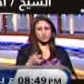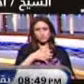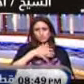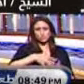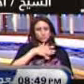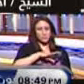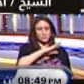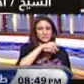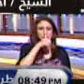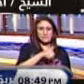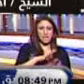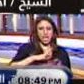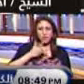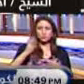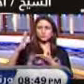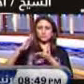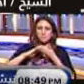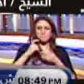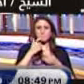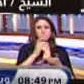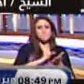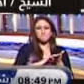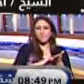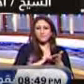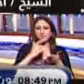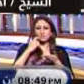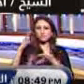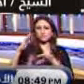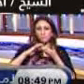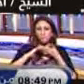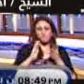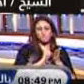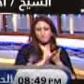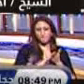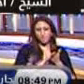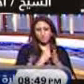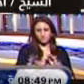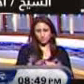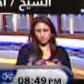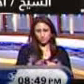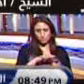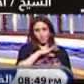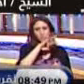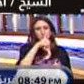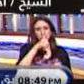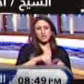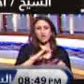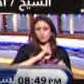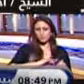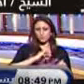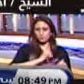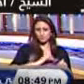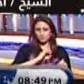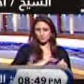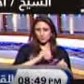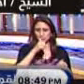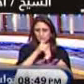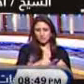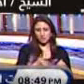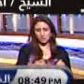الأئمة أخواننا الأئمة في كل ربوع مصر في حالة احتقان، لأنه هم بيشوفوا